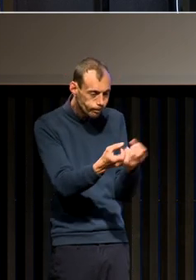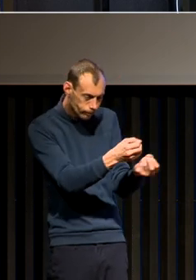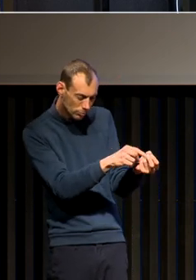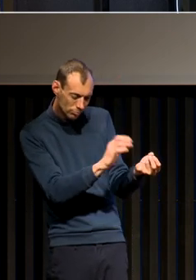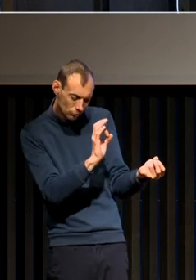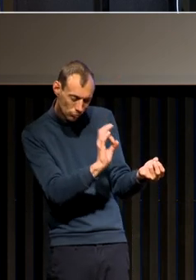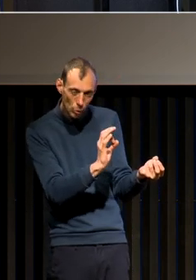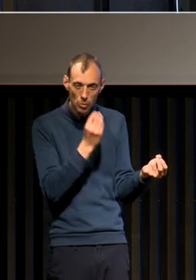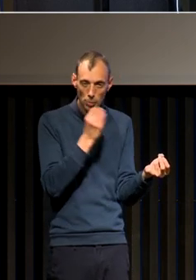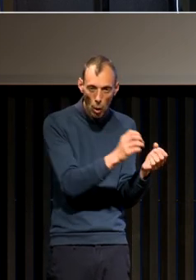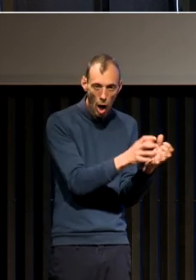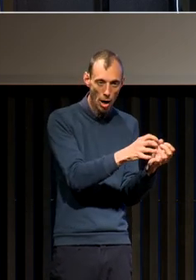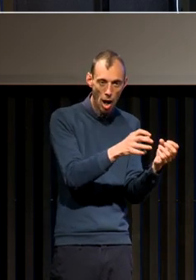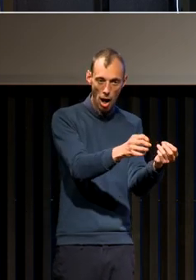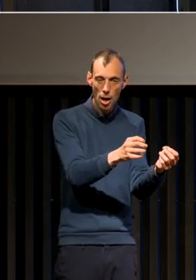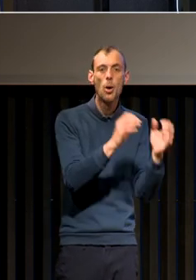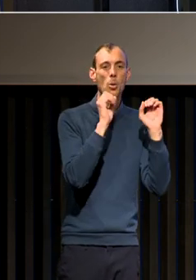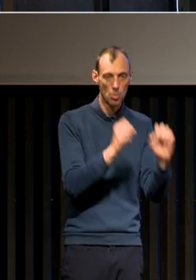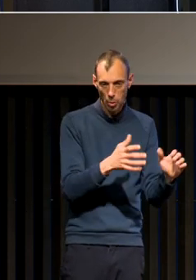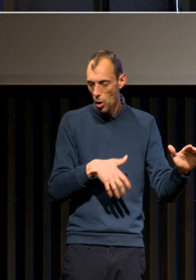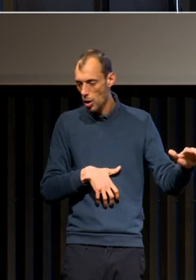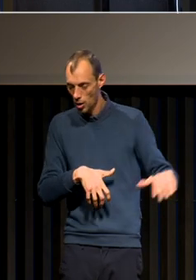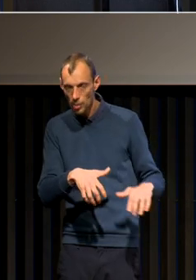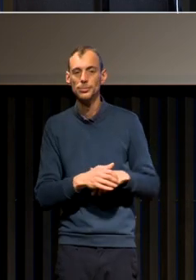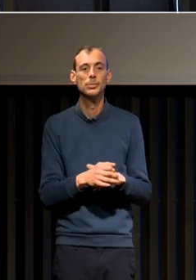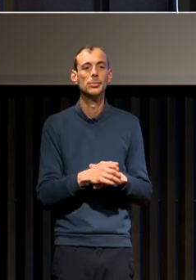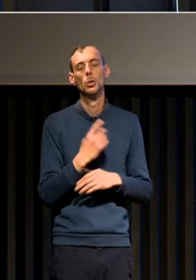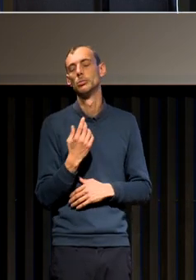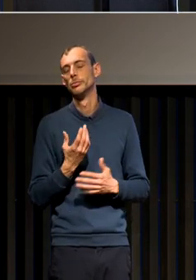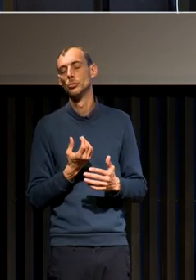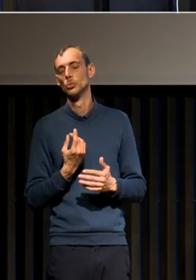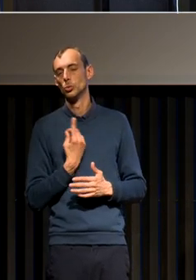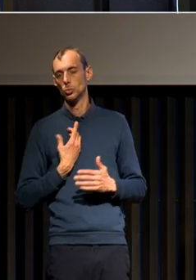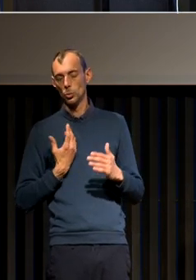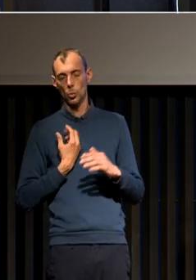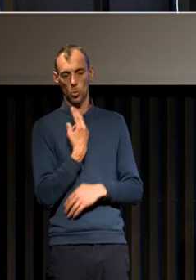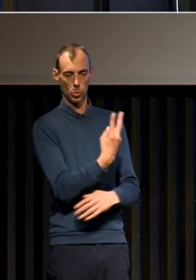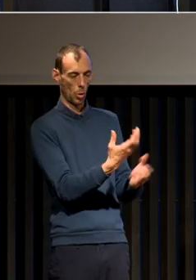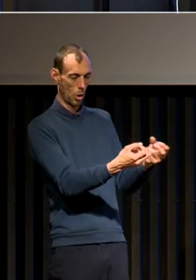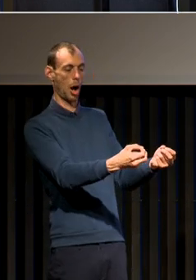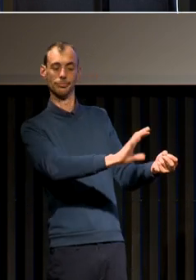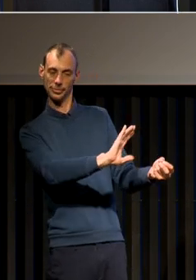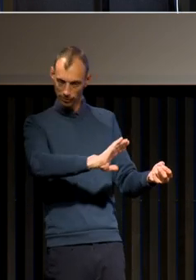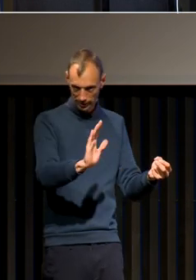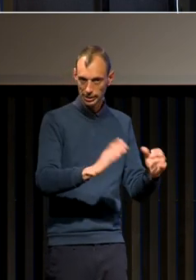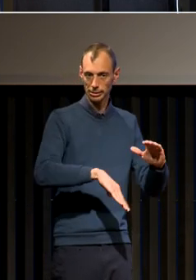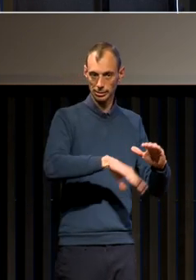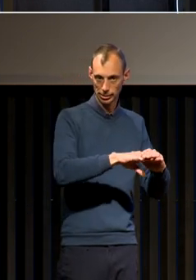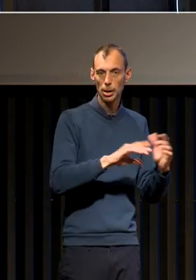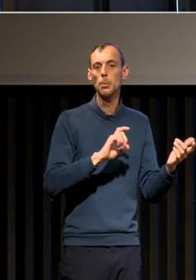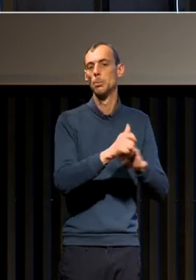avez de risques de grossesse multiple. On s'arrête à 2 maximum pour qu'il n'y ait pas au-delà de grossesse jumellaire.